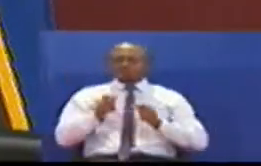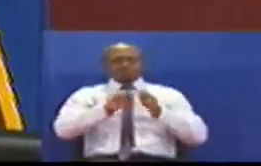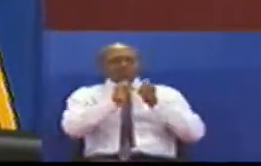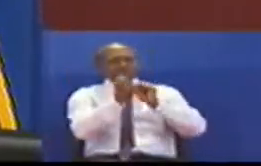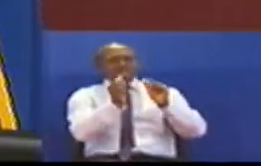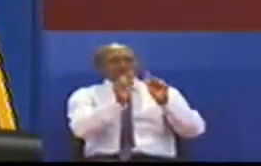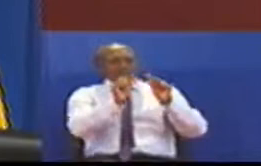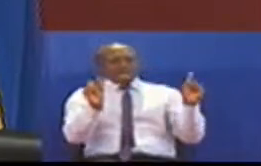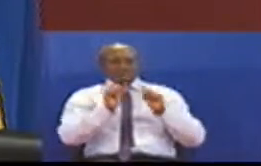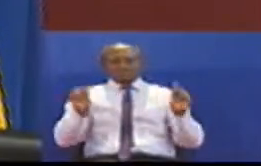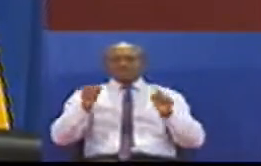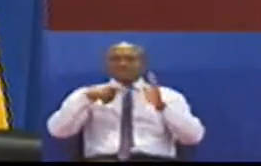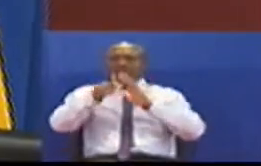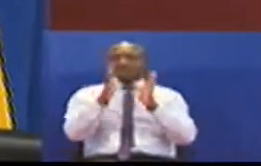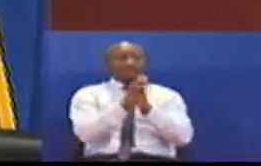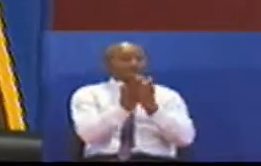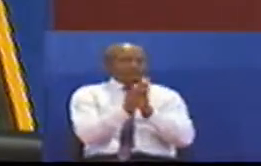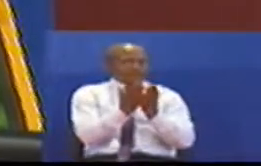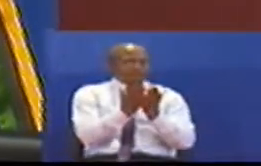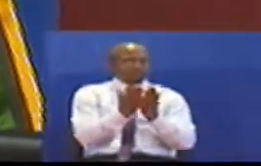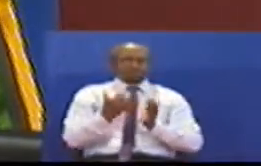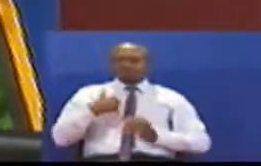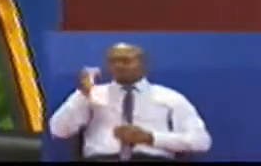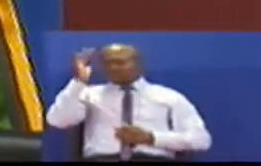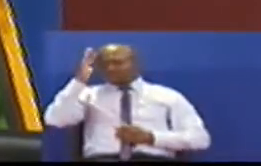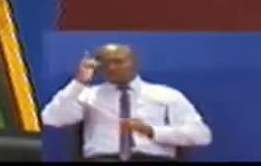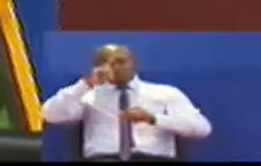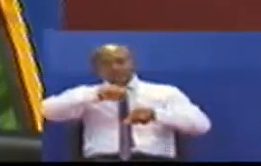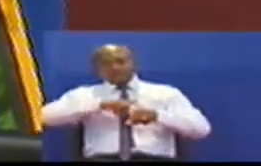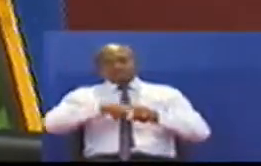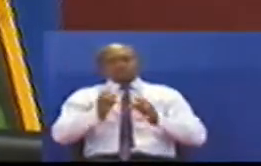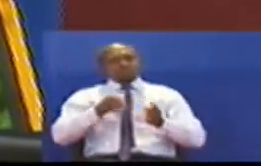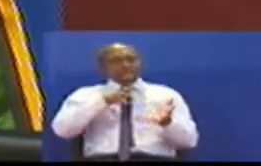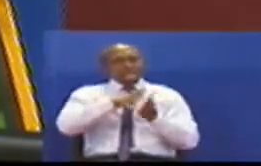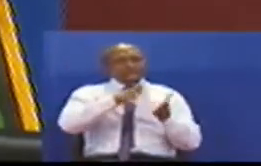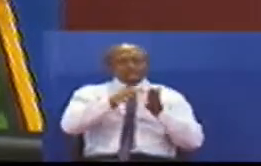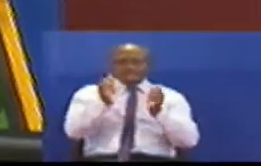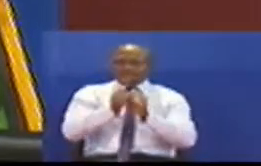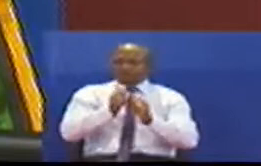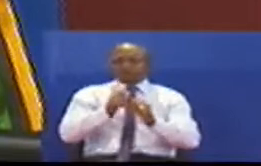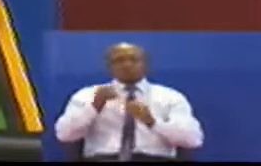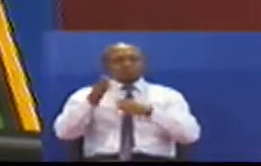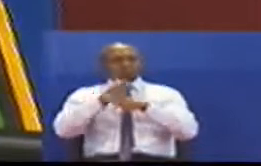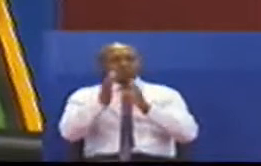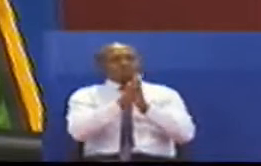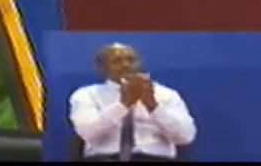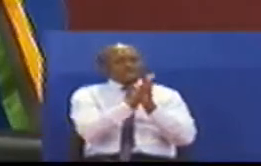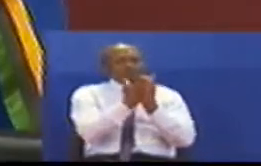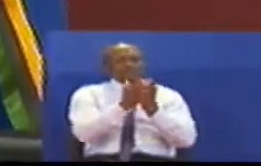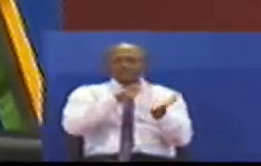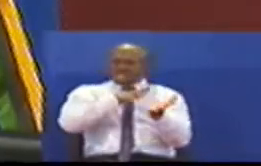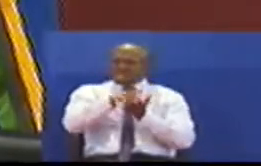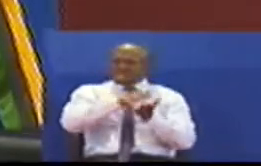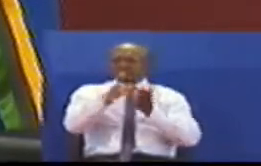katiba. Kwa hiyo nadhani tunastahili unaposhusha kitu kinachohusiana na katiba ukashuka vizuri. Watu